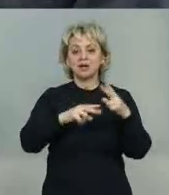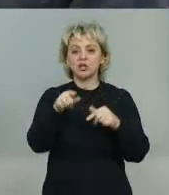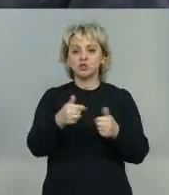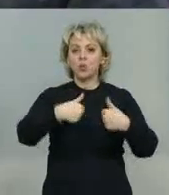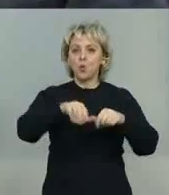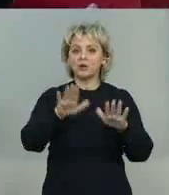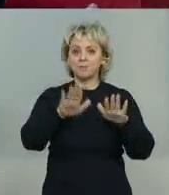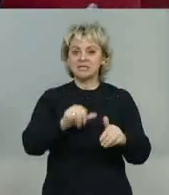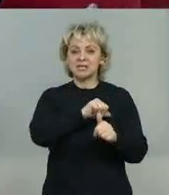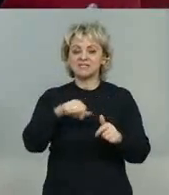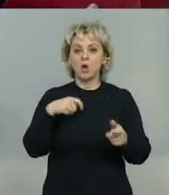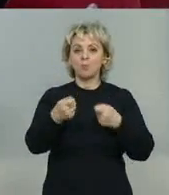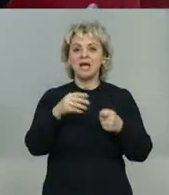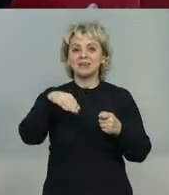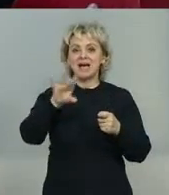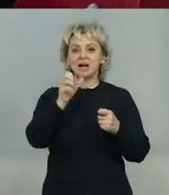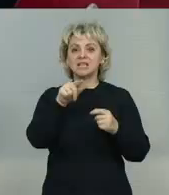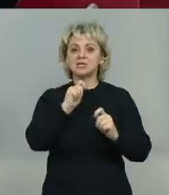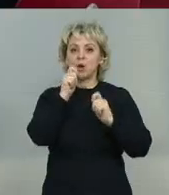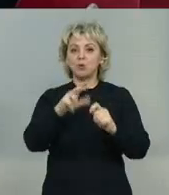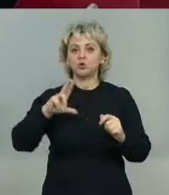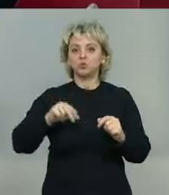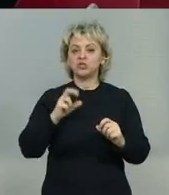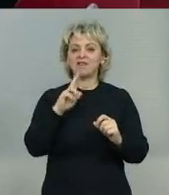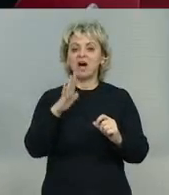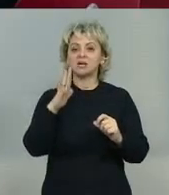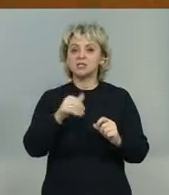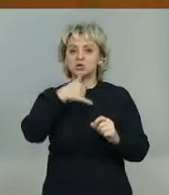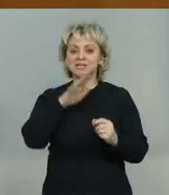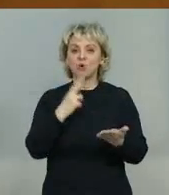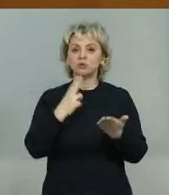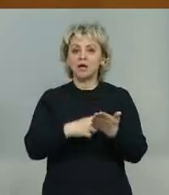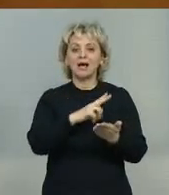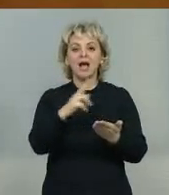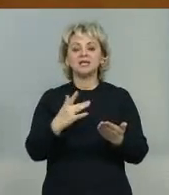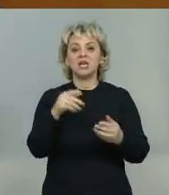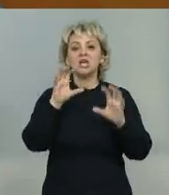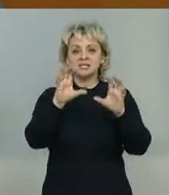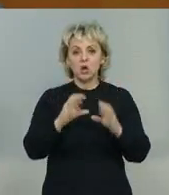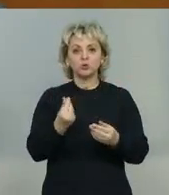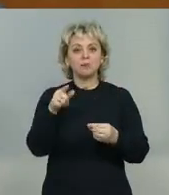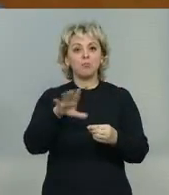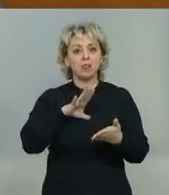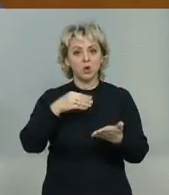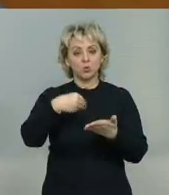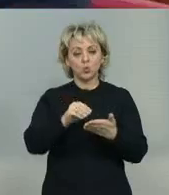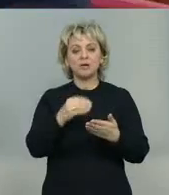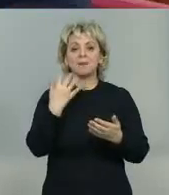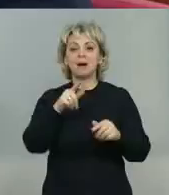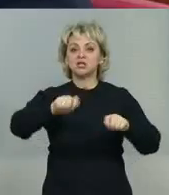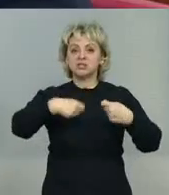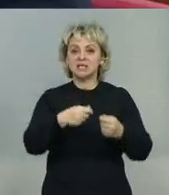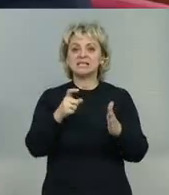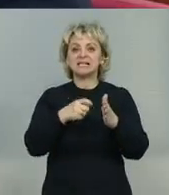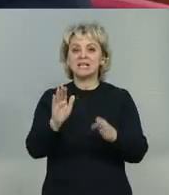деятельностью органов местного самоуправления Тарасенко подарил дочери квартиру, но не смог доказать, на какие легальные доходы она была куплена. Материалы